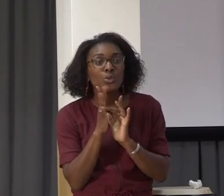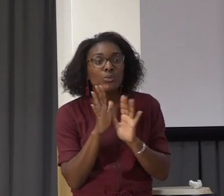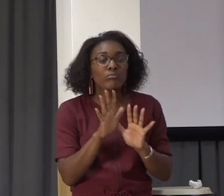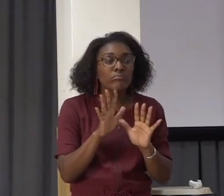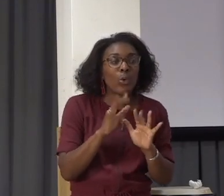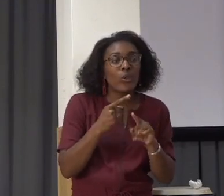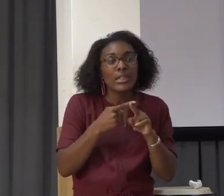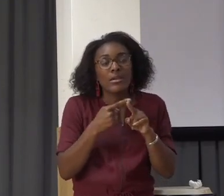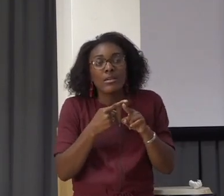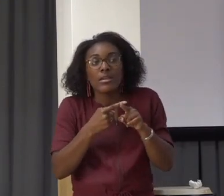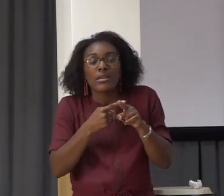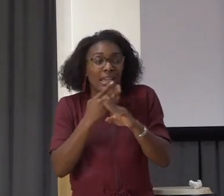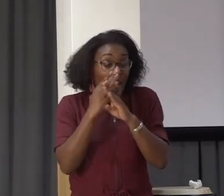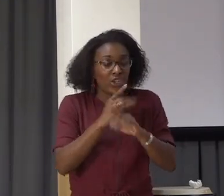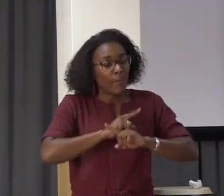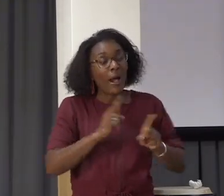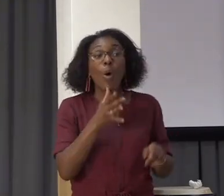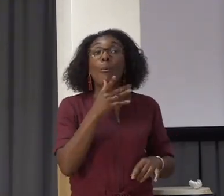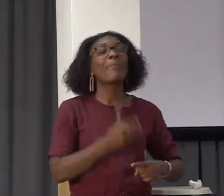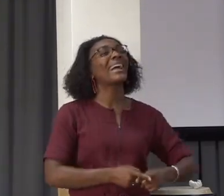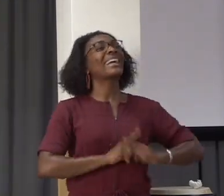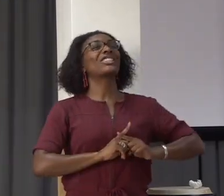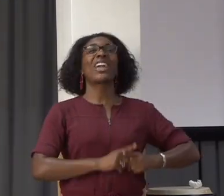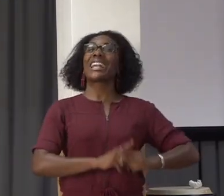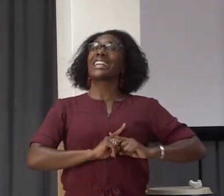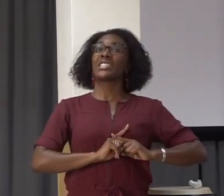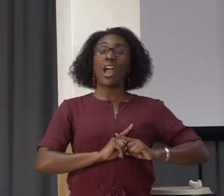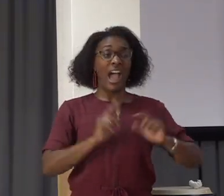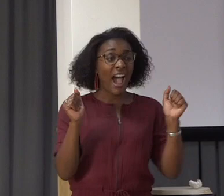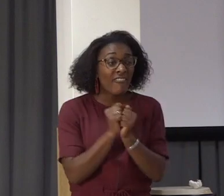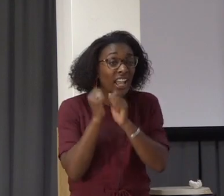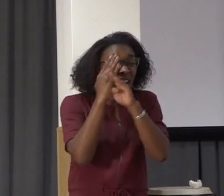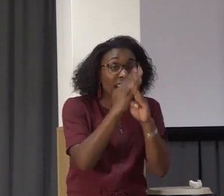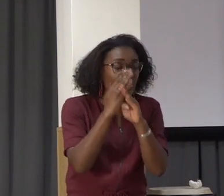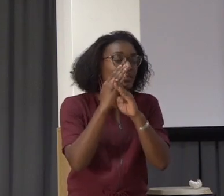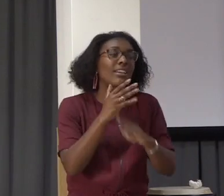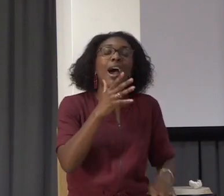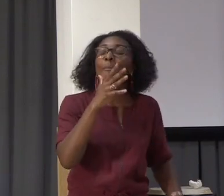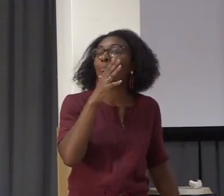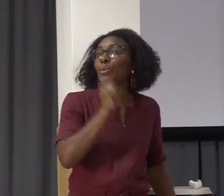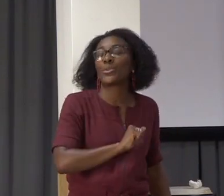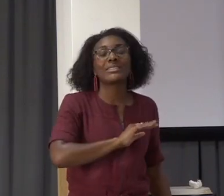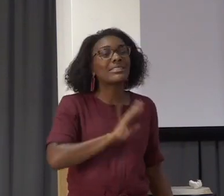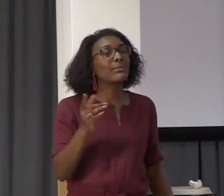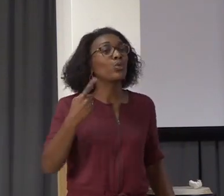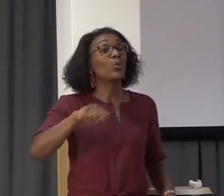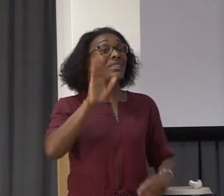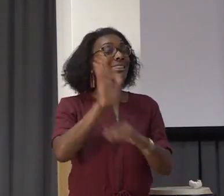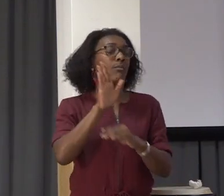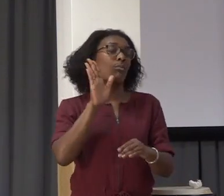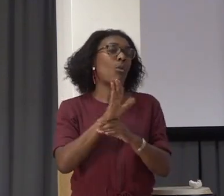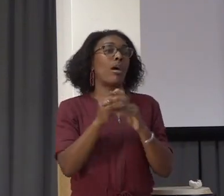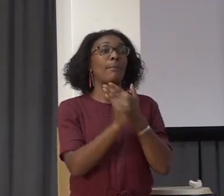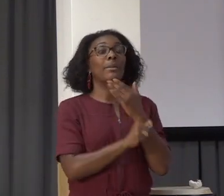chrétiens. Il ne faut pas se cacher, on ne peut pas être des chrétiens cachés, des chrétiens secrets. Nous sommes des témoins. La Bible nous dit